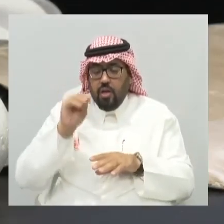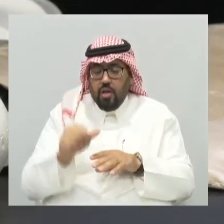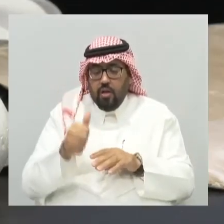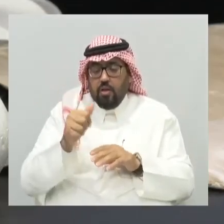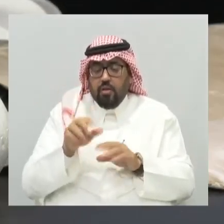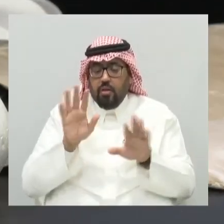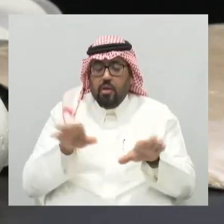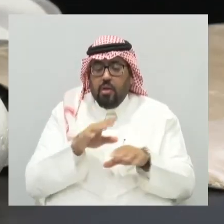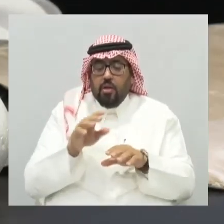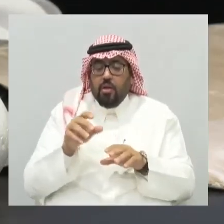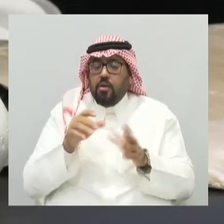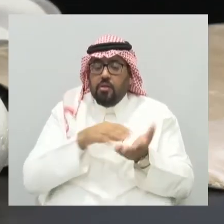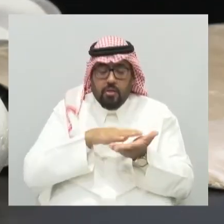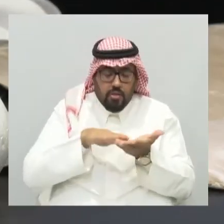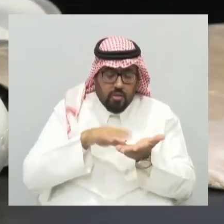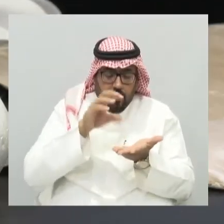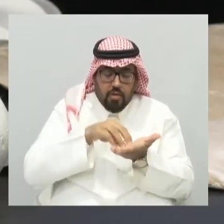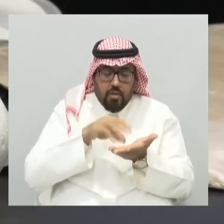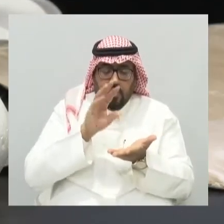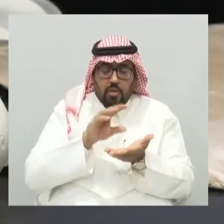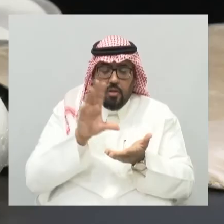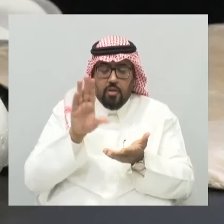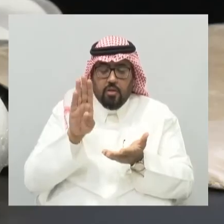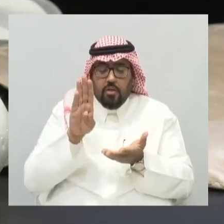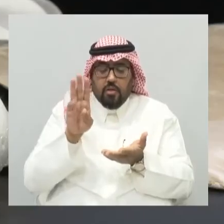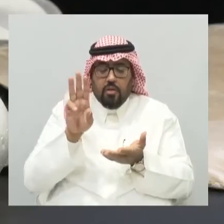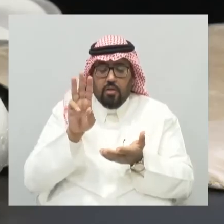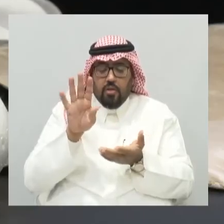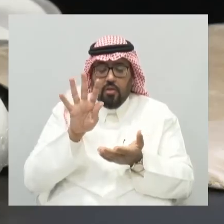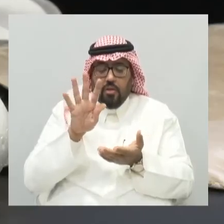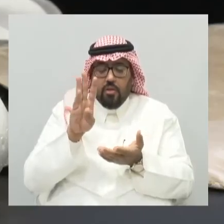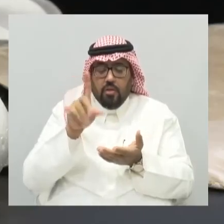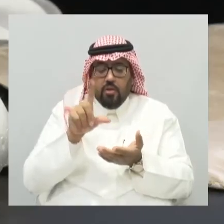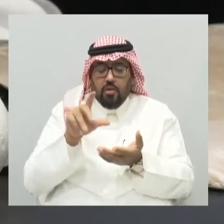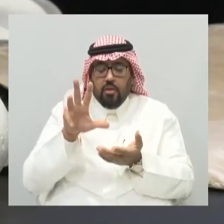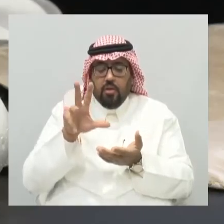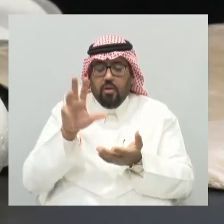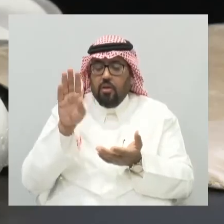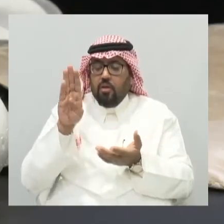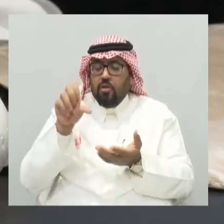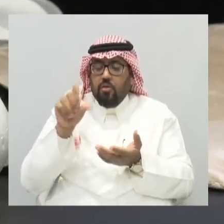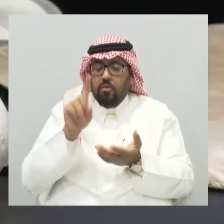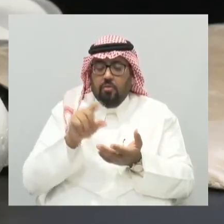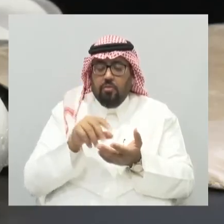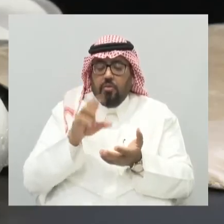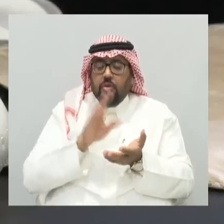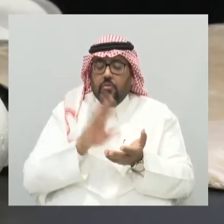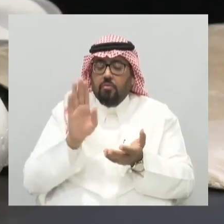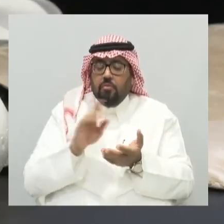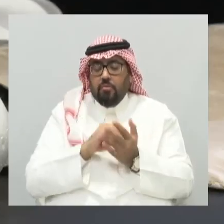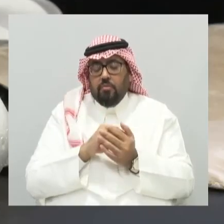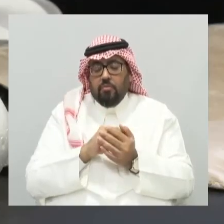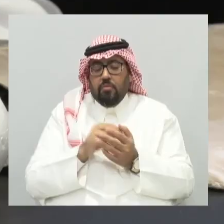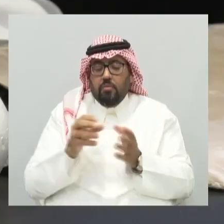الشكل الاناء او الشكل الكوب او شكل الكاس الذي